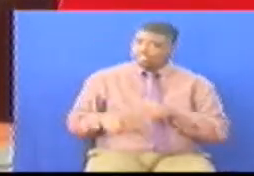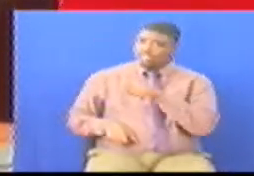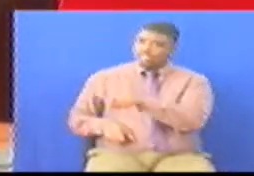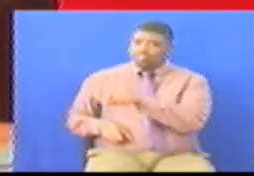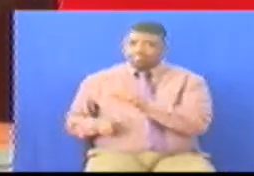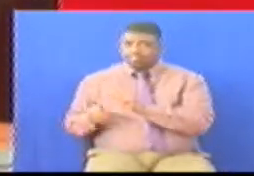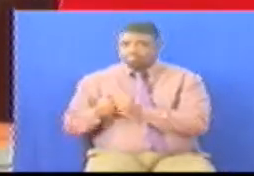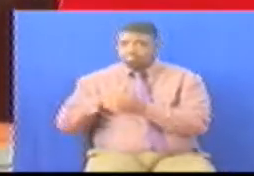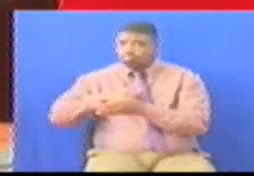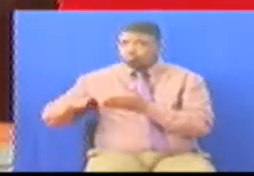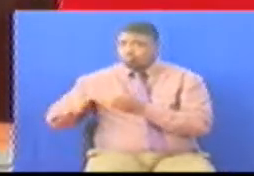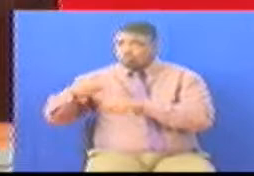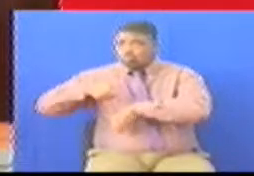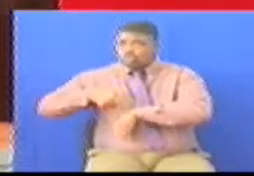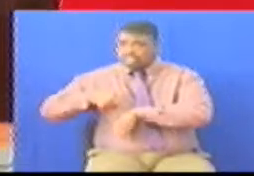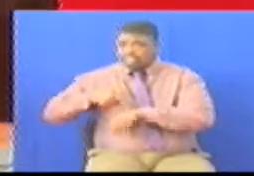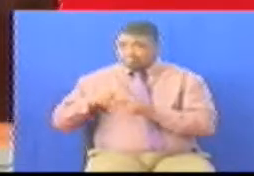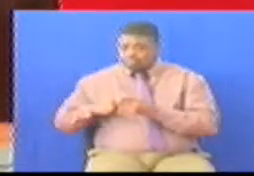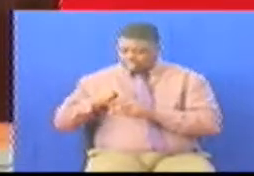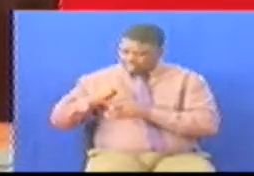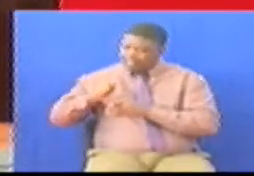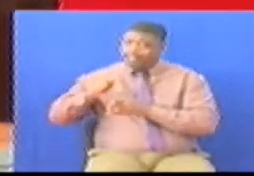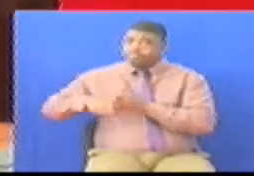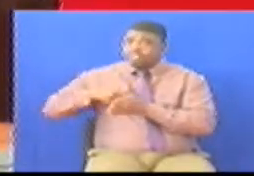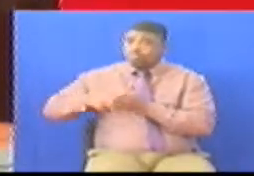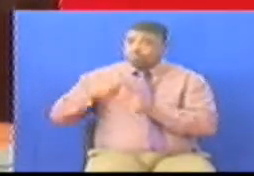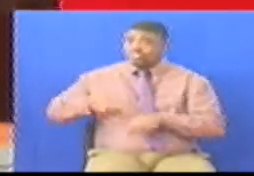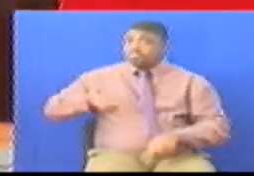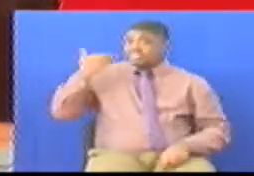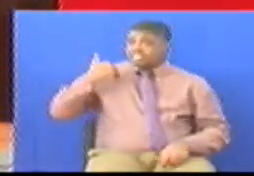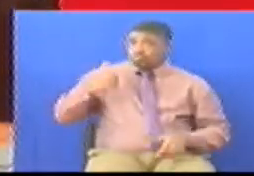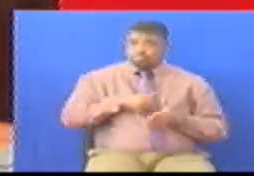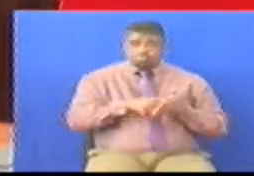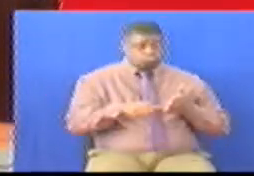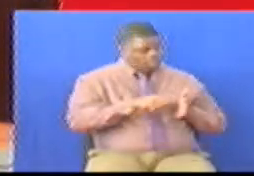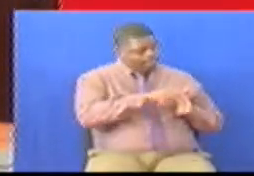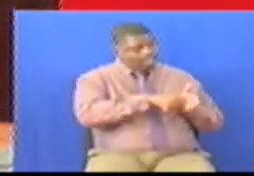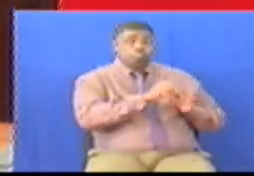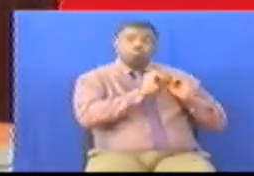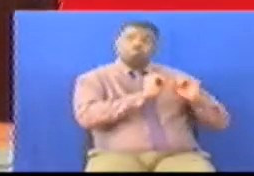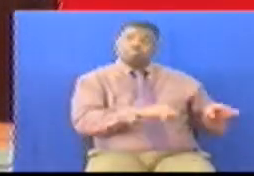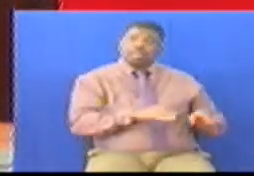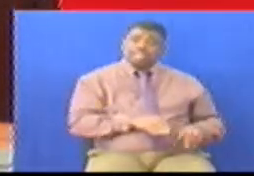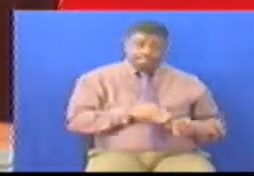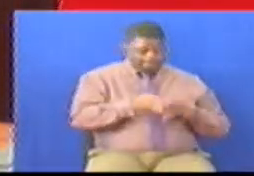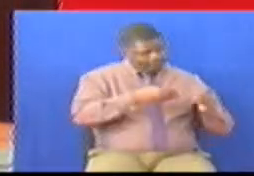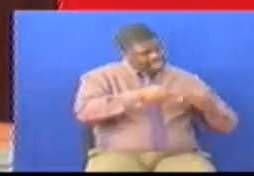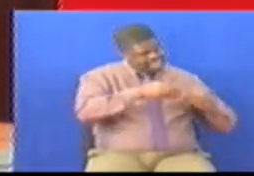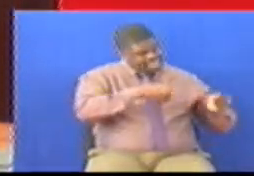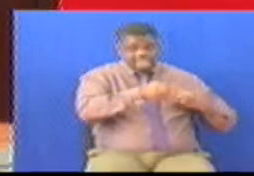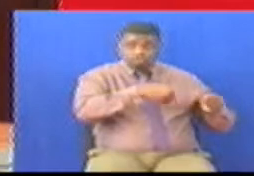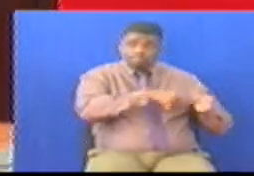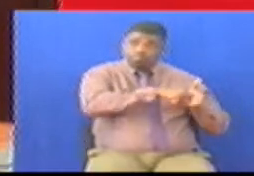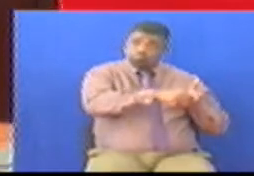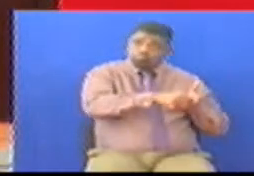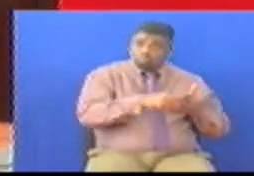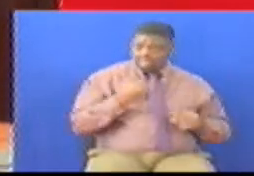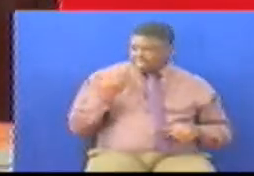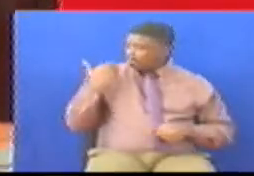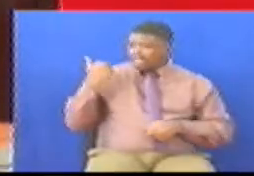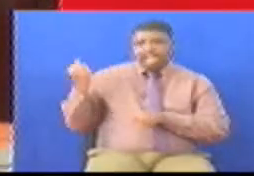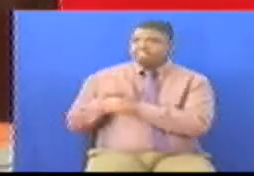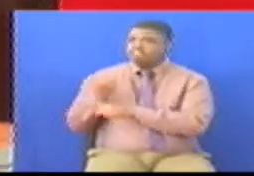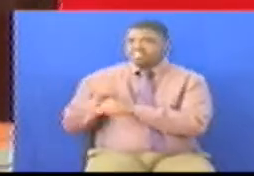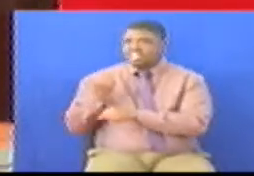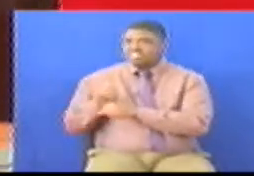yalionunuliwa wakati wana mtambo wa zamani, wamenunua mtambo mwingine mpya. Sasa hii raw material iliyonunuliwa ya mtambo wa zamani haifanyi kazi kwenye huu